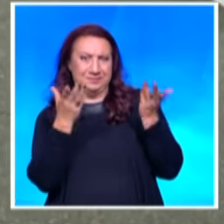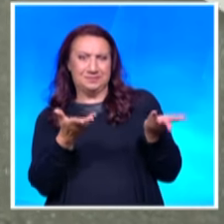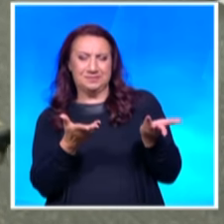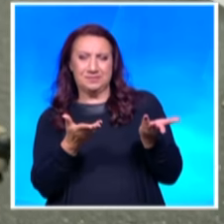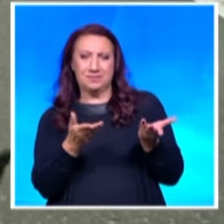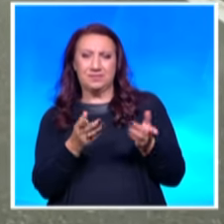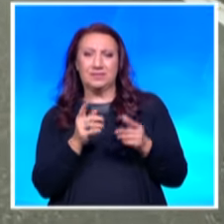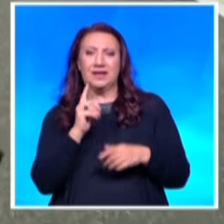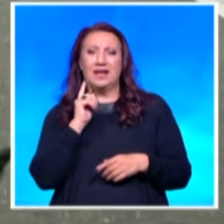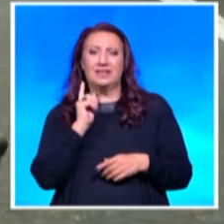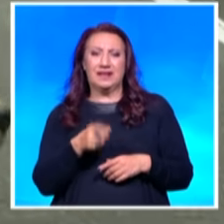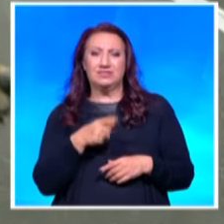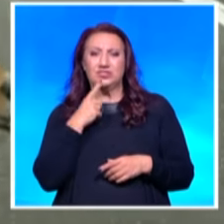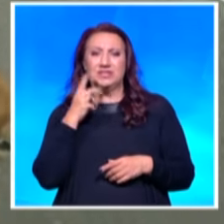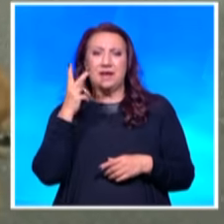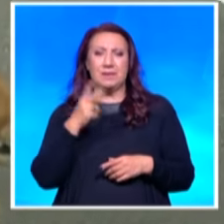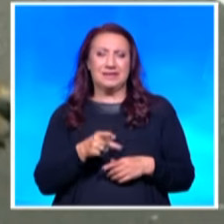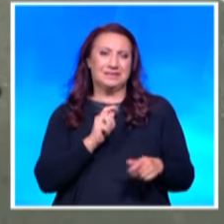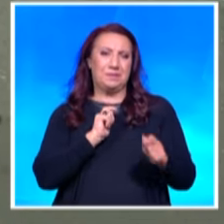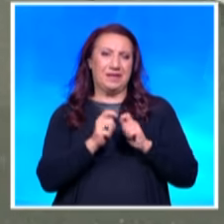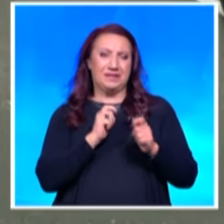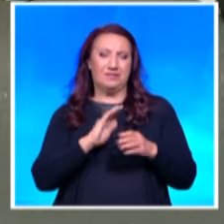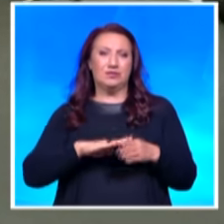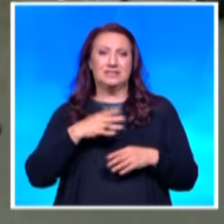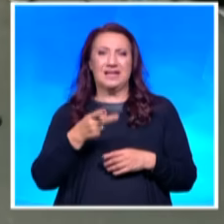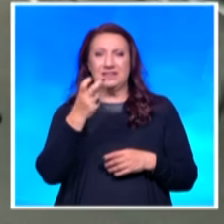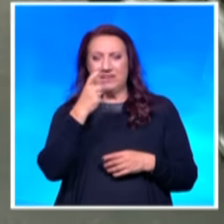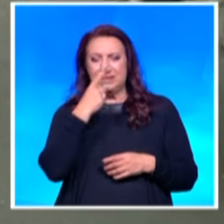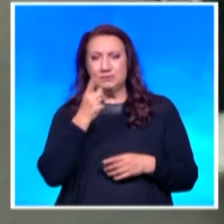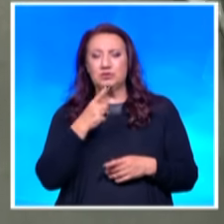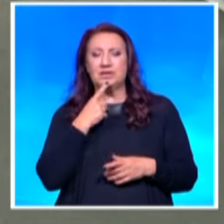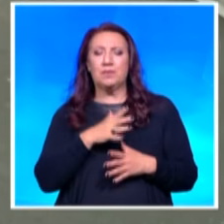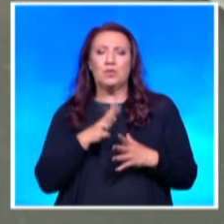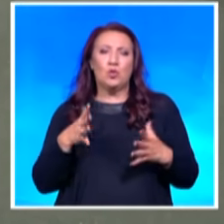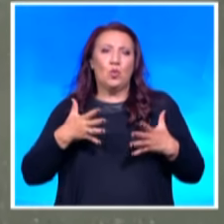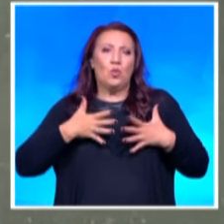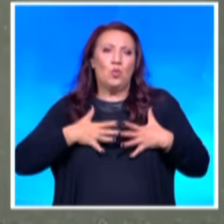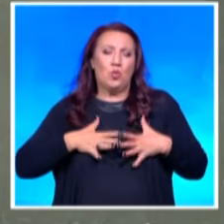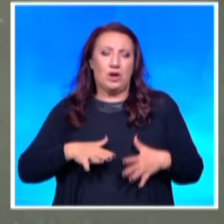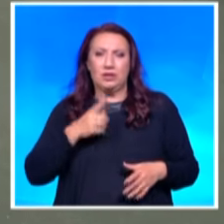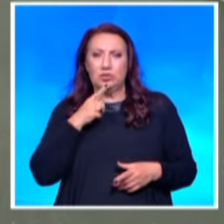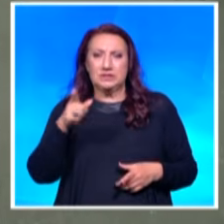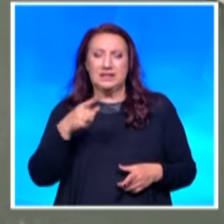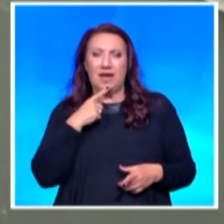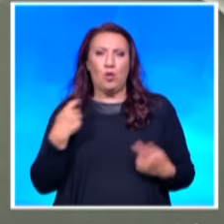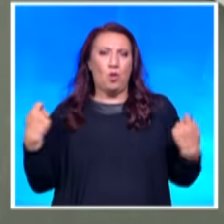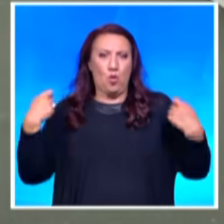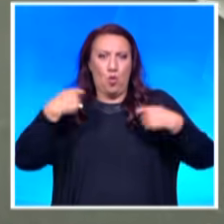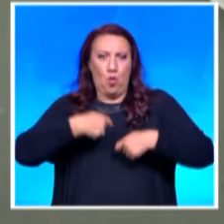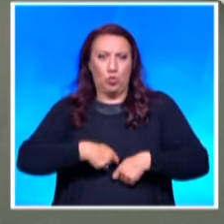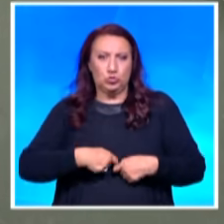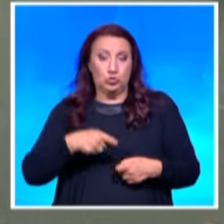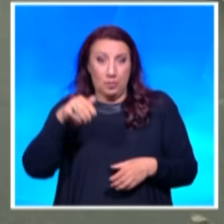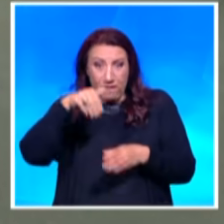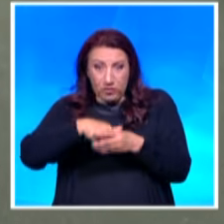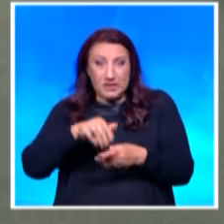Трябваше да прекъснем интервюто си след 20 минути, защото стана твърде изтощително и твърде горещо за него под този костюм. Вероятно нямаше да